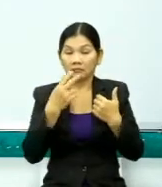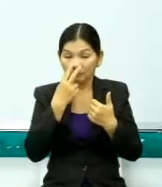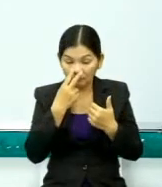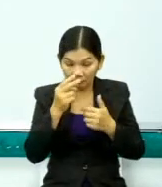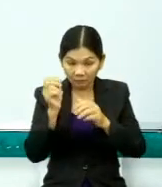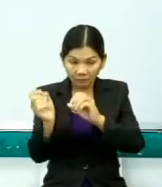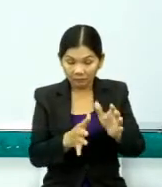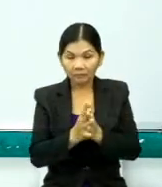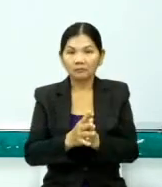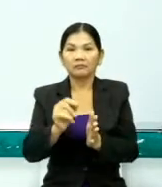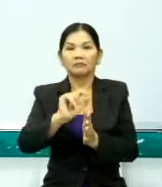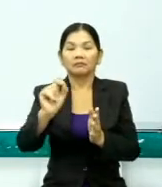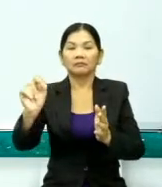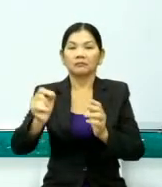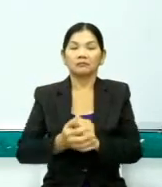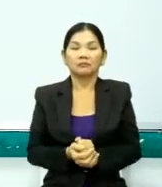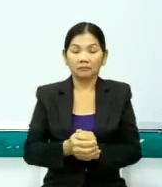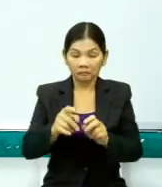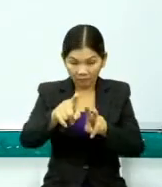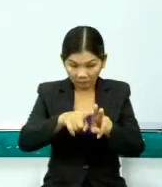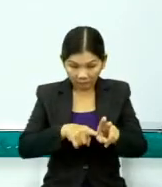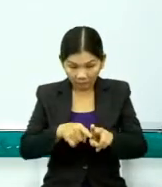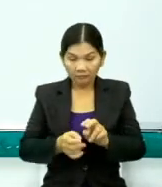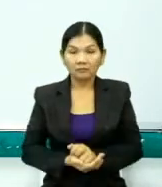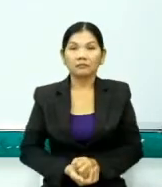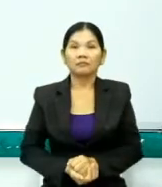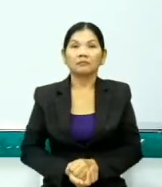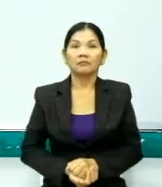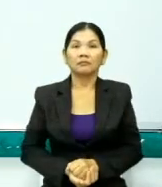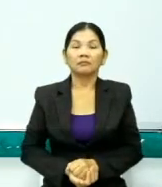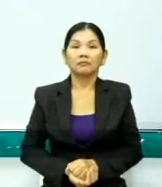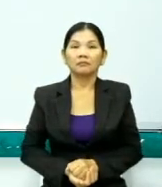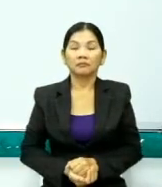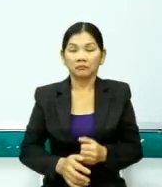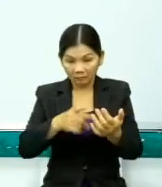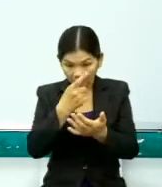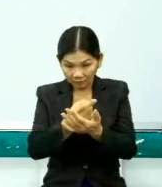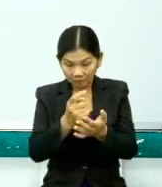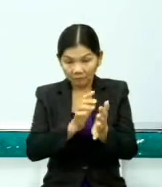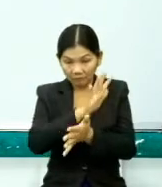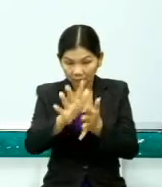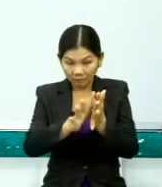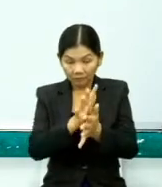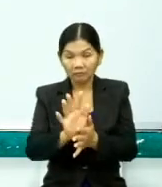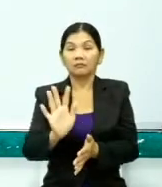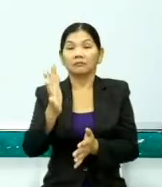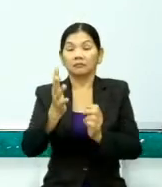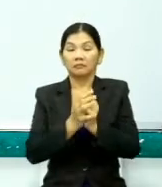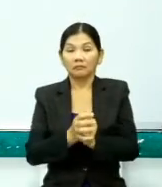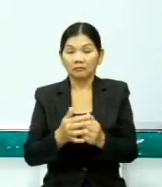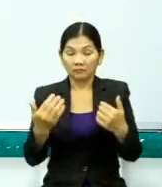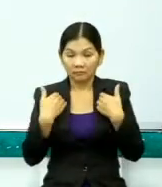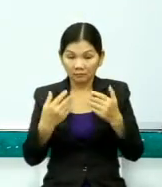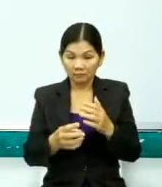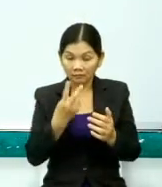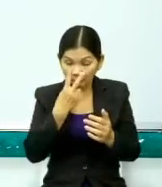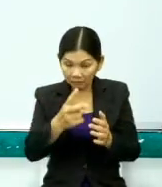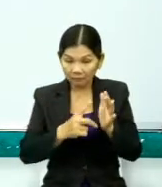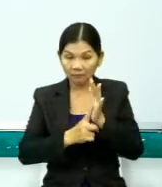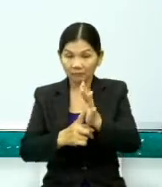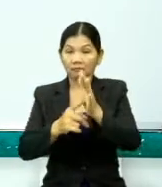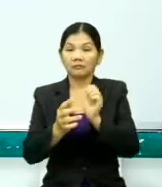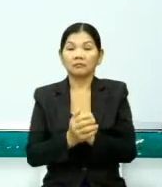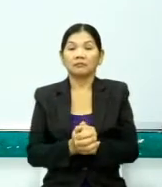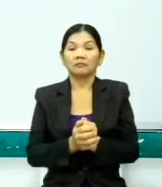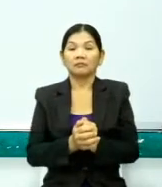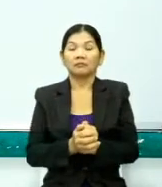Con tìm khuôn sơ xế, bình tỏ tiết. Chà, lấy nhạc cừu lên cho rùm sơ xế cho mùi con hai. Con sơ xế hai lực bằng hành nhạc cừu, hai